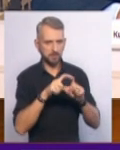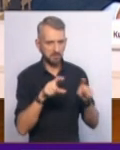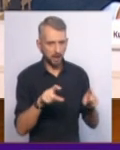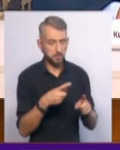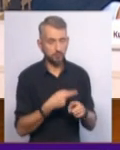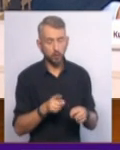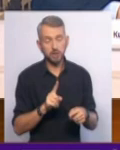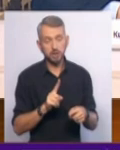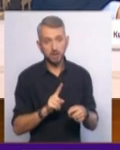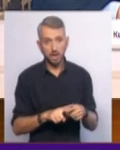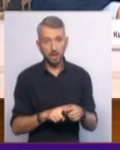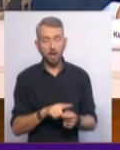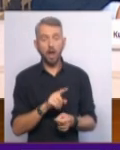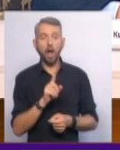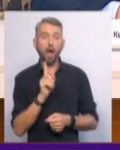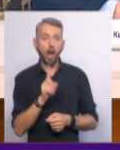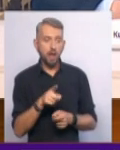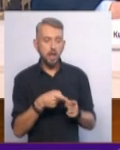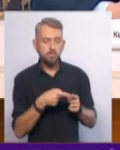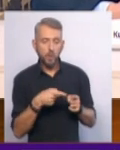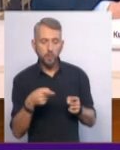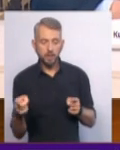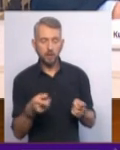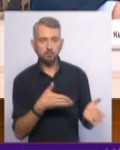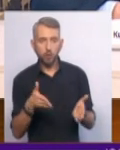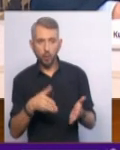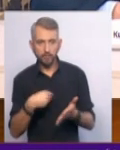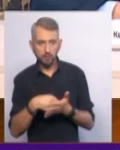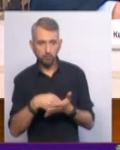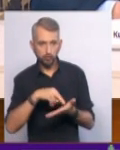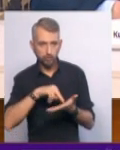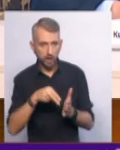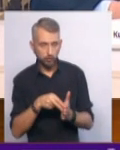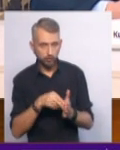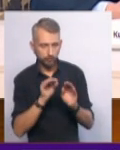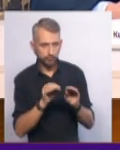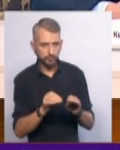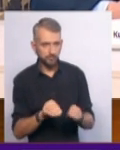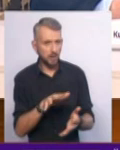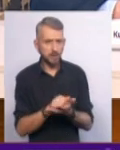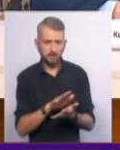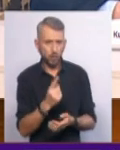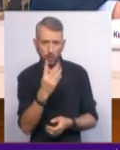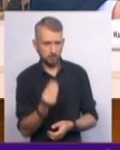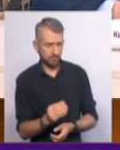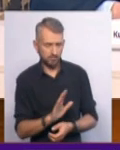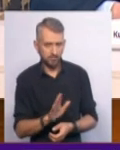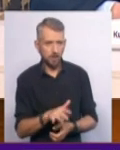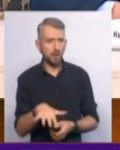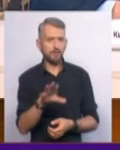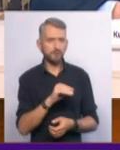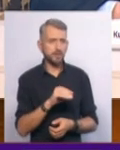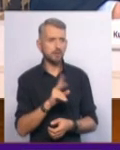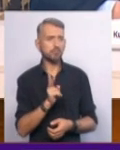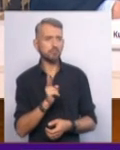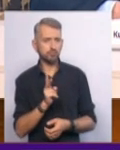це. Але процес підготовки бюджету, він не займає один день. Угу. Всі розпорядники